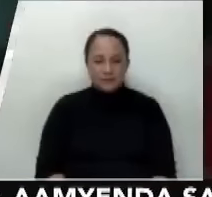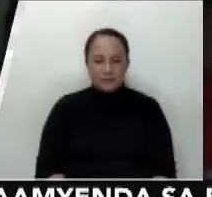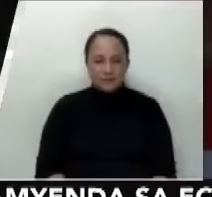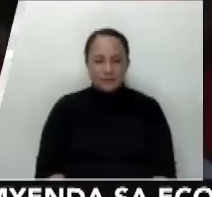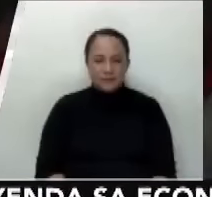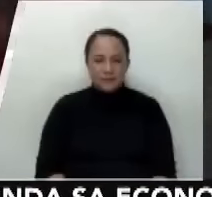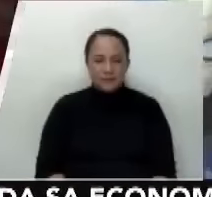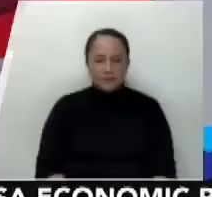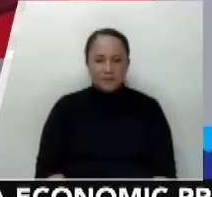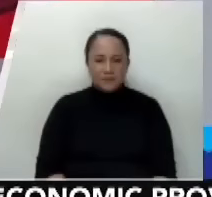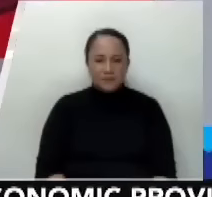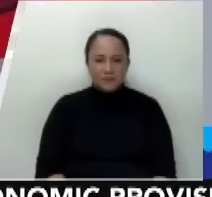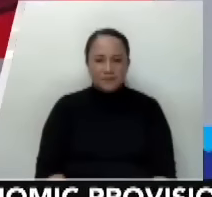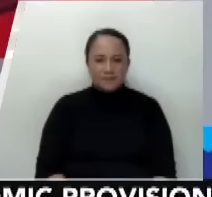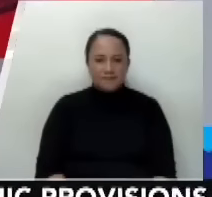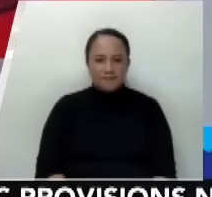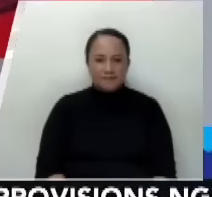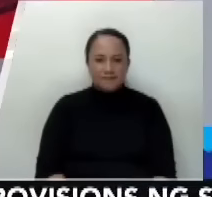24 oras.